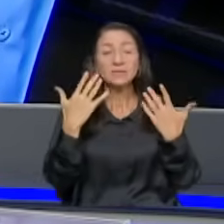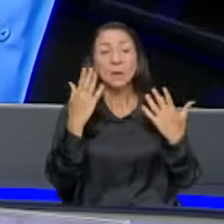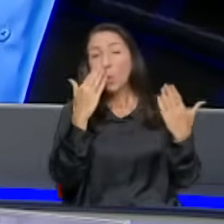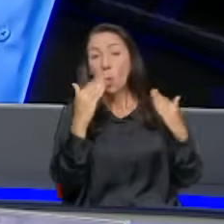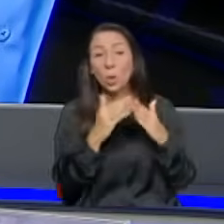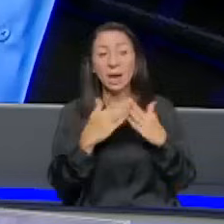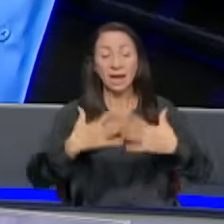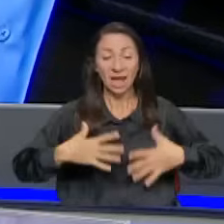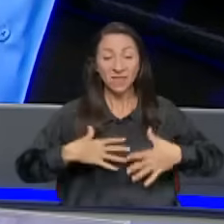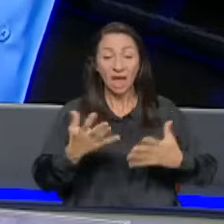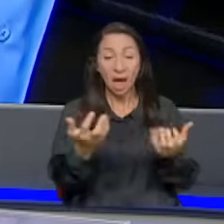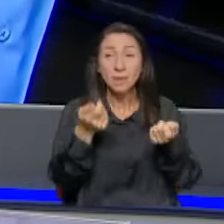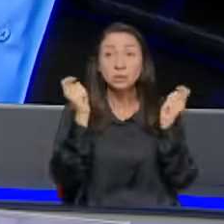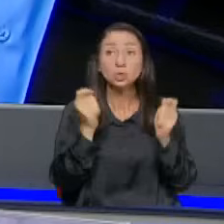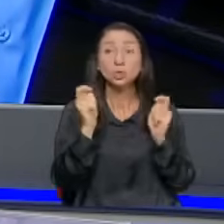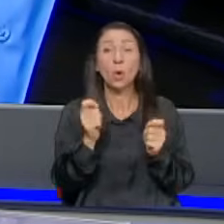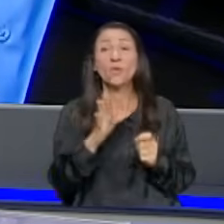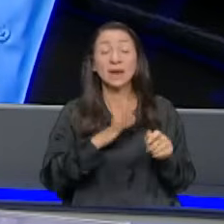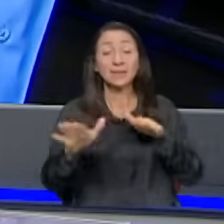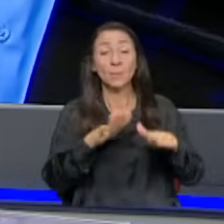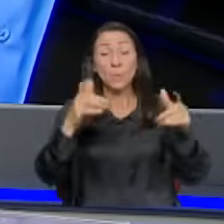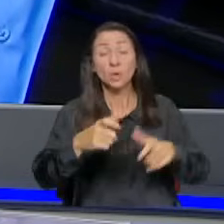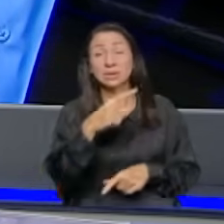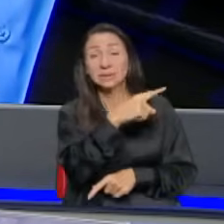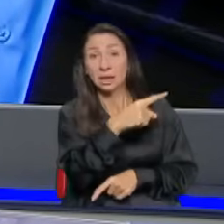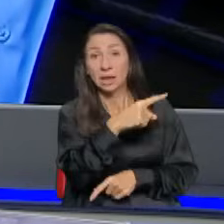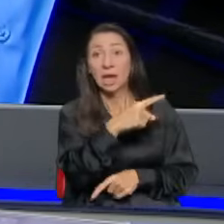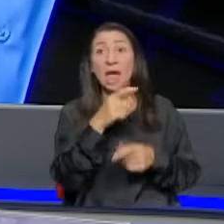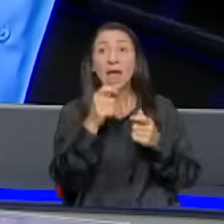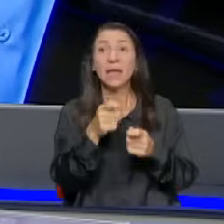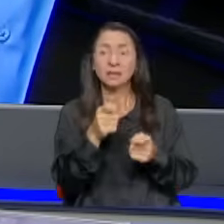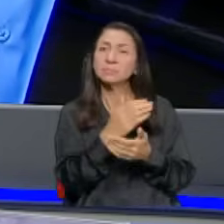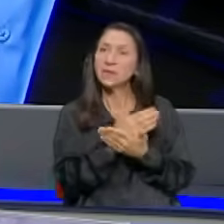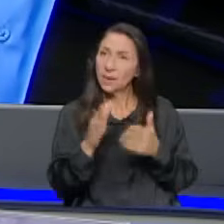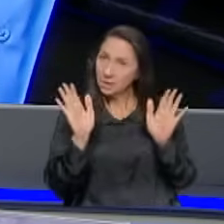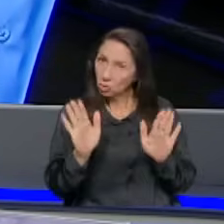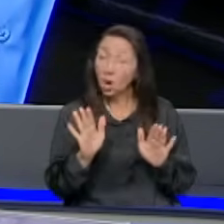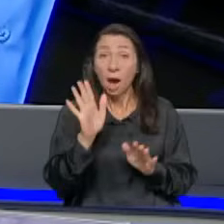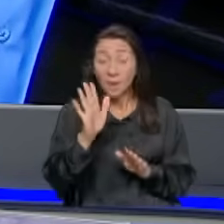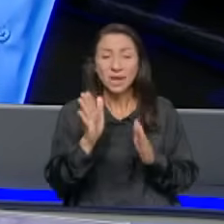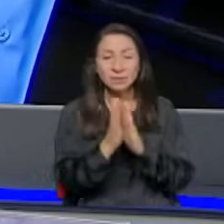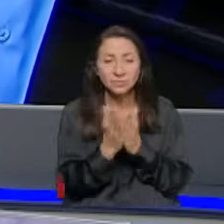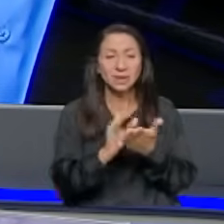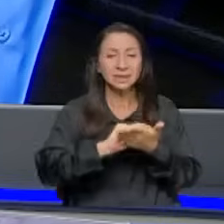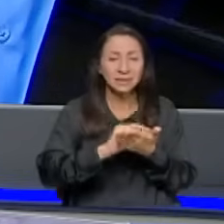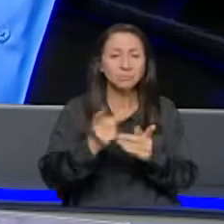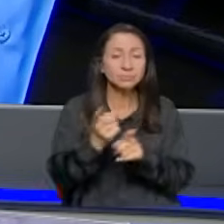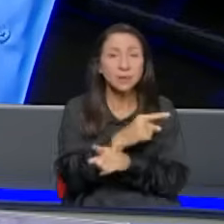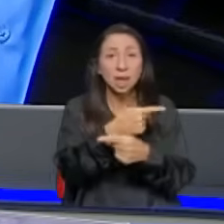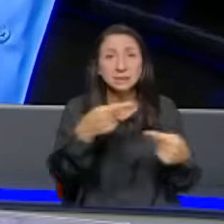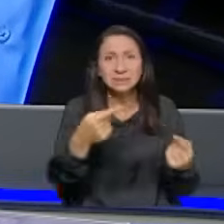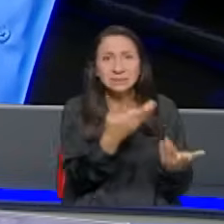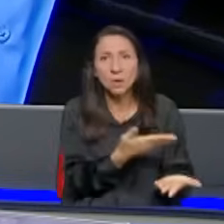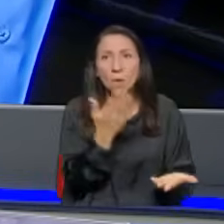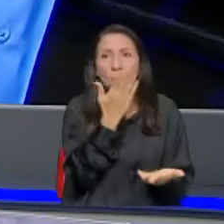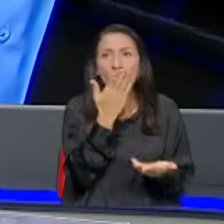uygun kıyafetlere erişmekte güçlük çekiyor deprem bölgesinde eğitim devam ediyor ama kırtasiye malzemeleri eksik